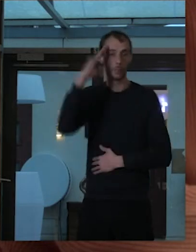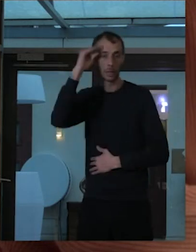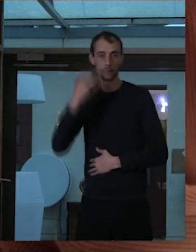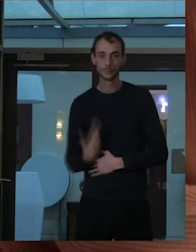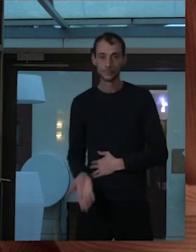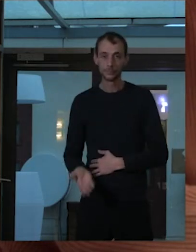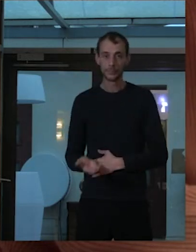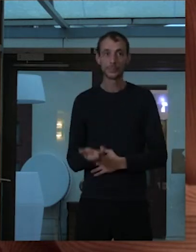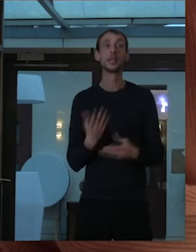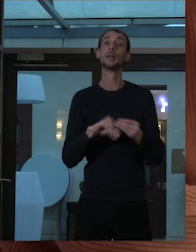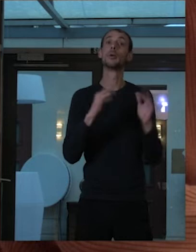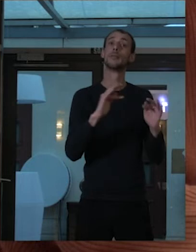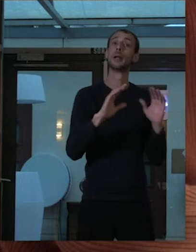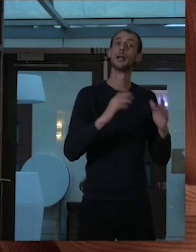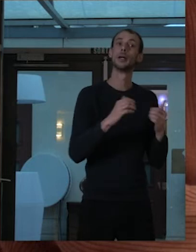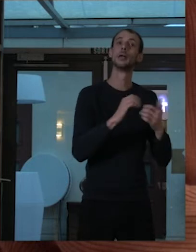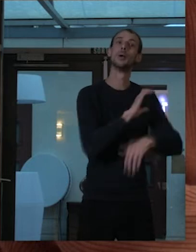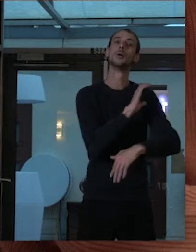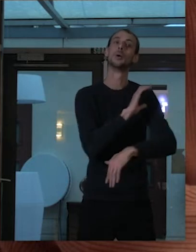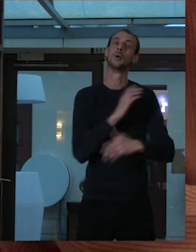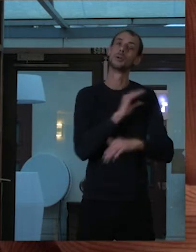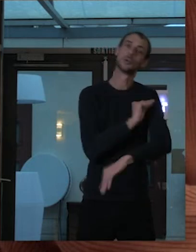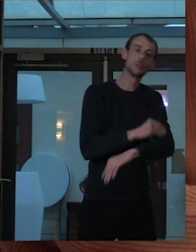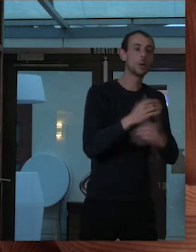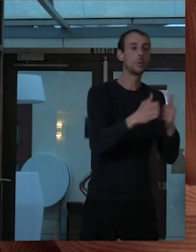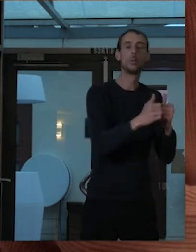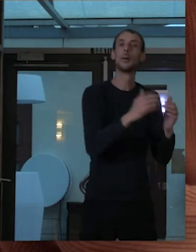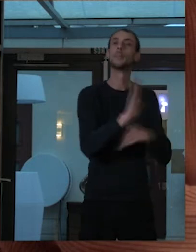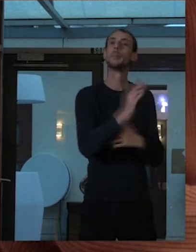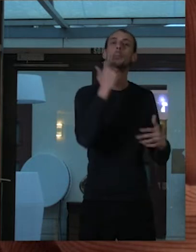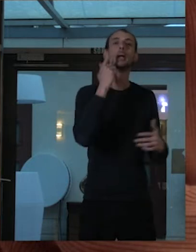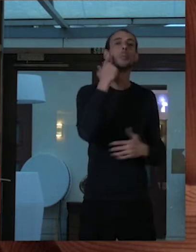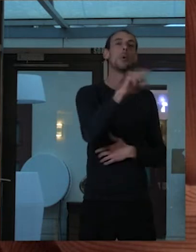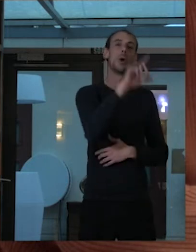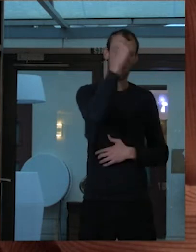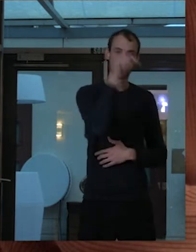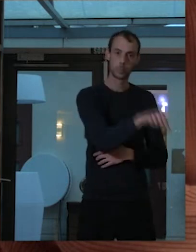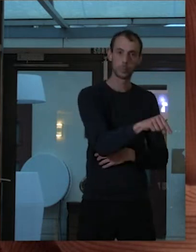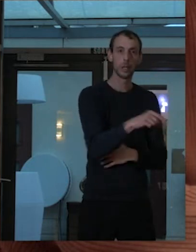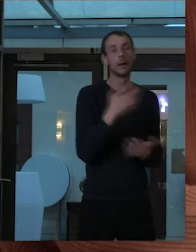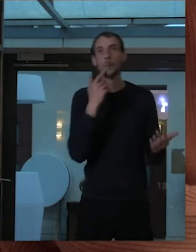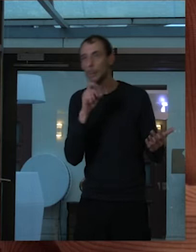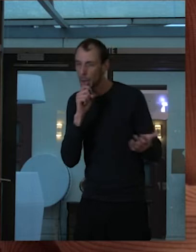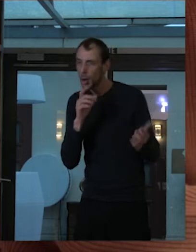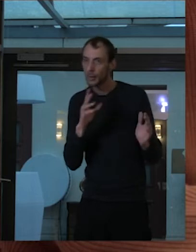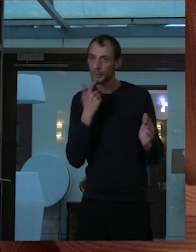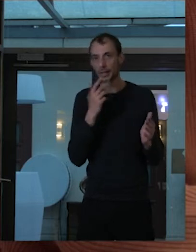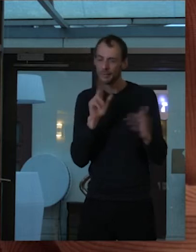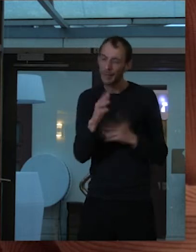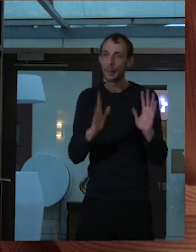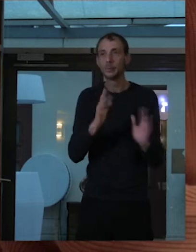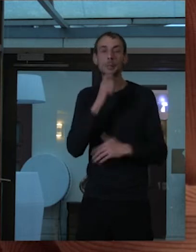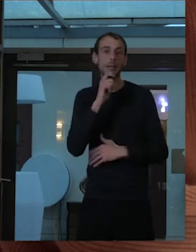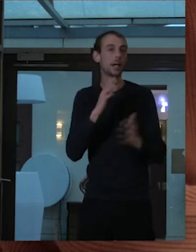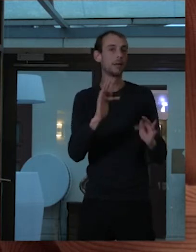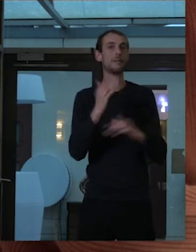aucune garantie. Alors, c'est en cours, mais ce n'est pas encore le cas, contrairement à l'étranger où certains pays ont déjà développé ça. Donc, on n'a aucune garantie